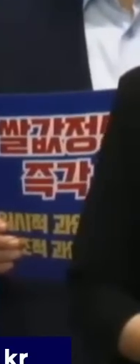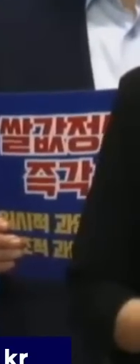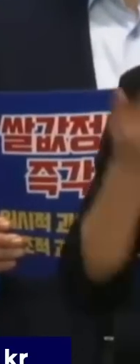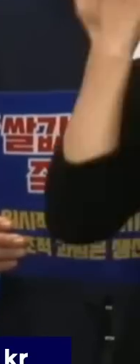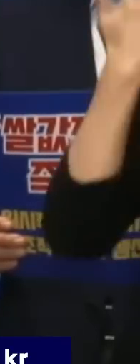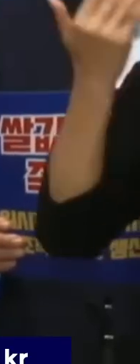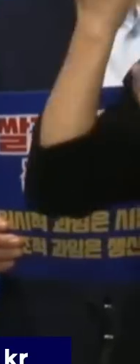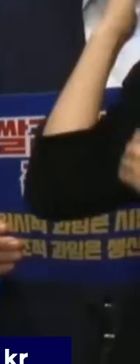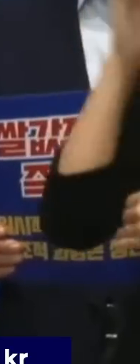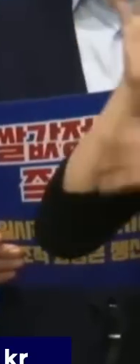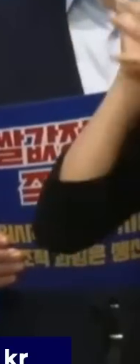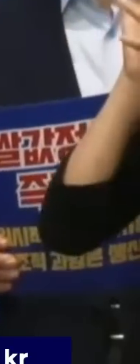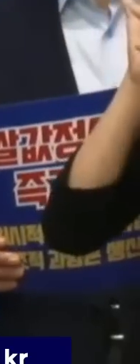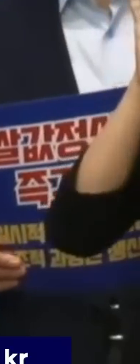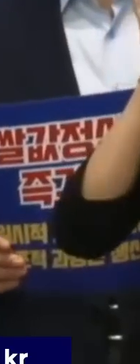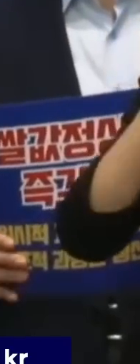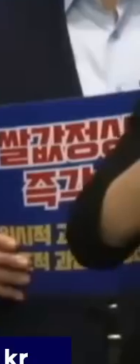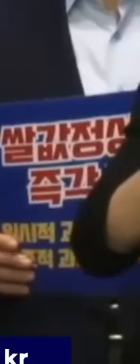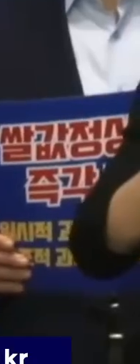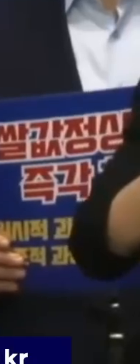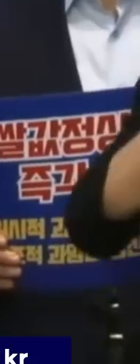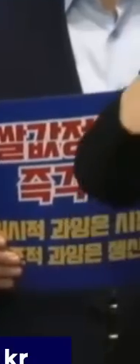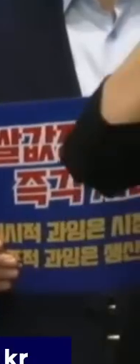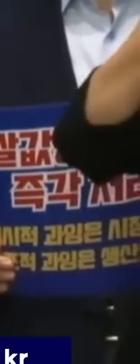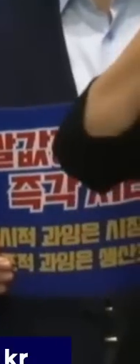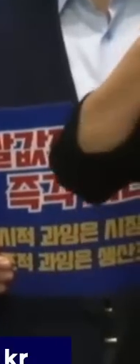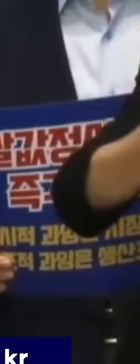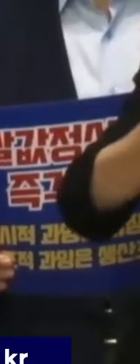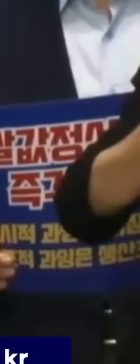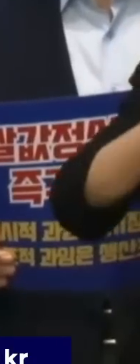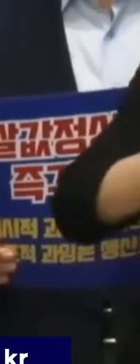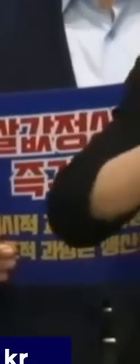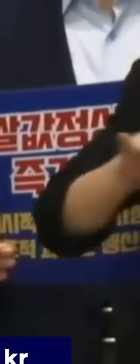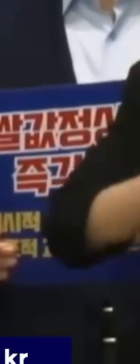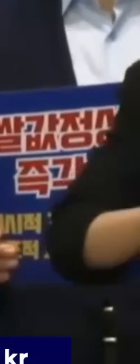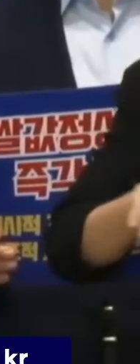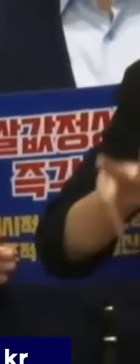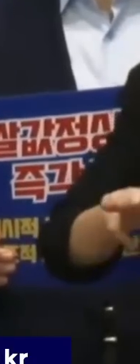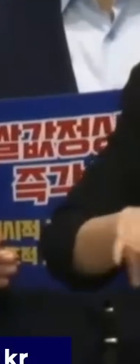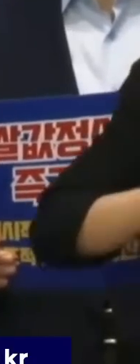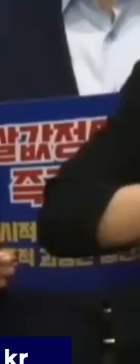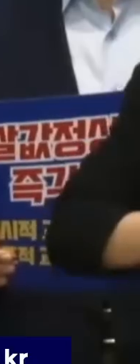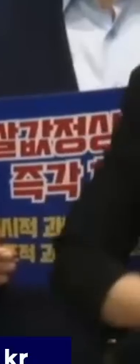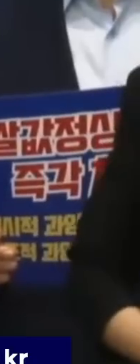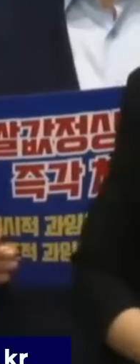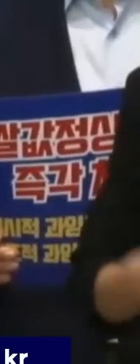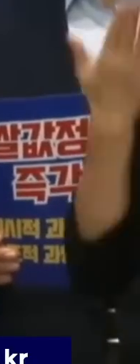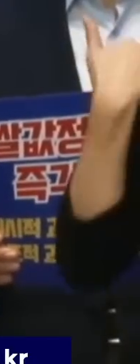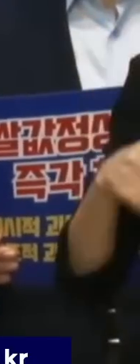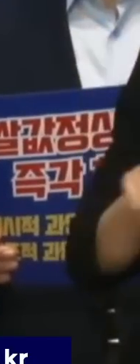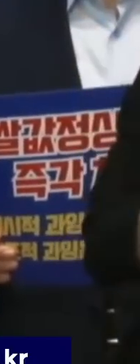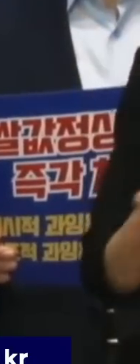역대 정부에서 반복되어온 쌀값 갈등을 이제는 청산해야 합니다. 해마다 반복되는 갈등과 불신의